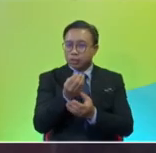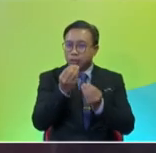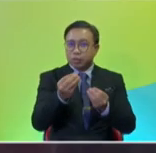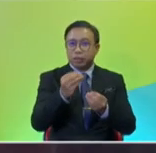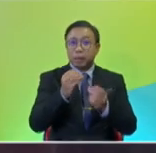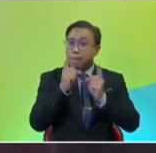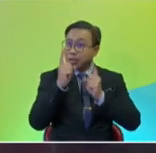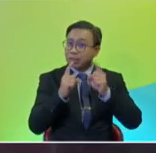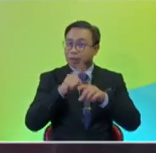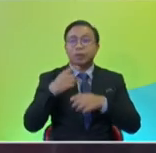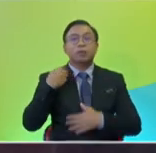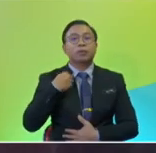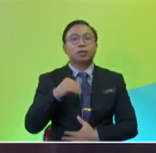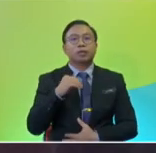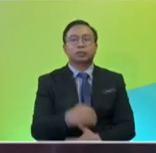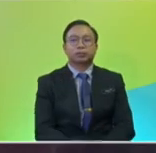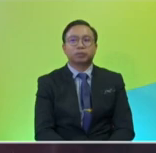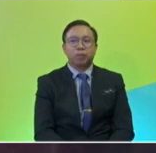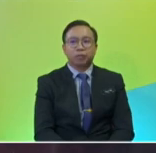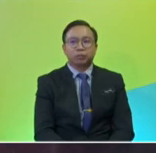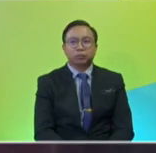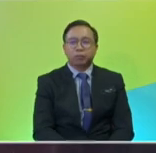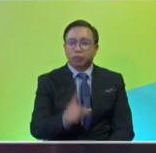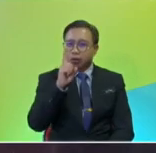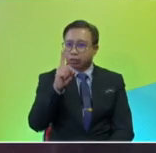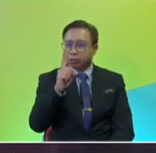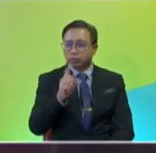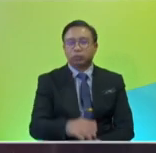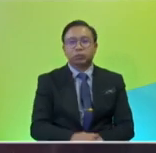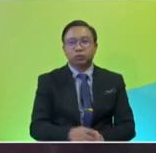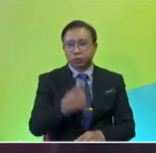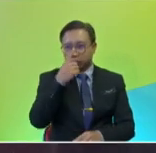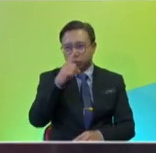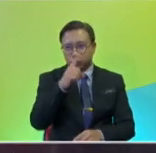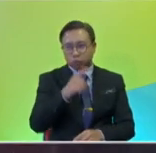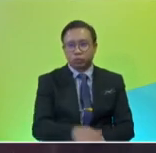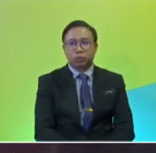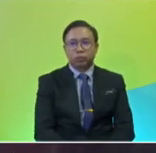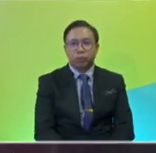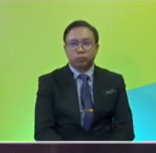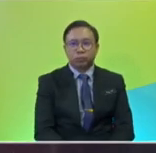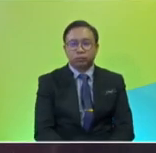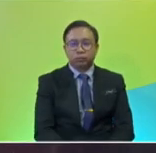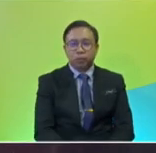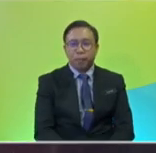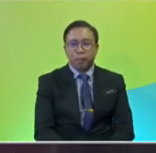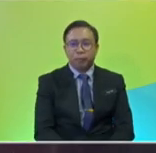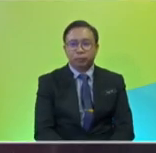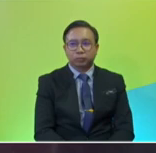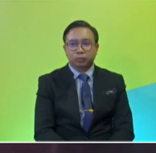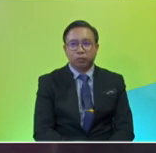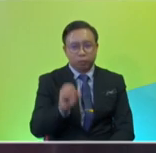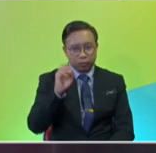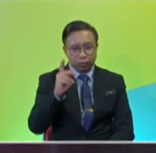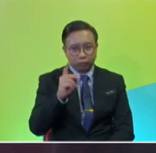mereka? Boleh, cikgu. Cikgu nak bagi berapa bintang, cikgu? Satu untuk Chan Luis dan satu lagi untuk Darushan.